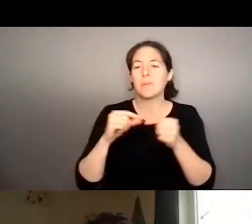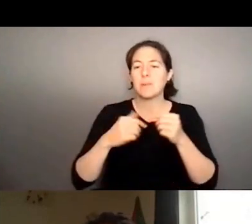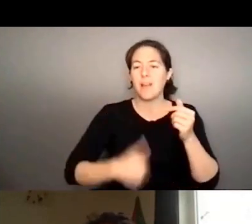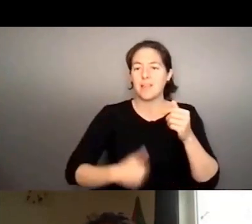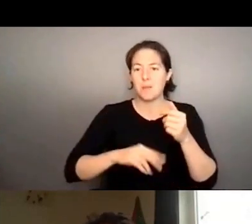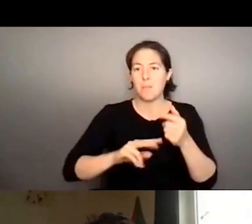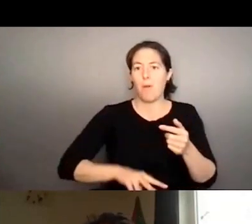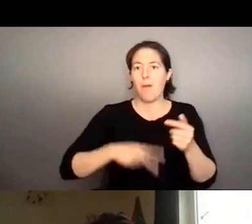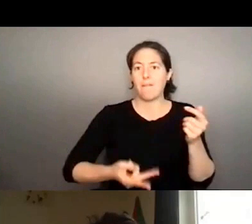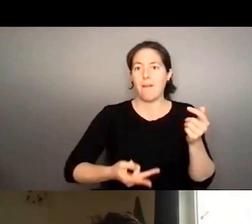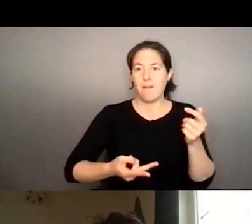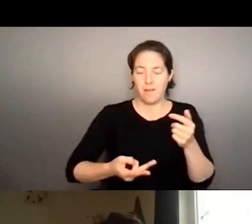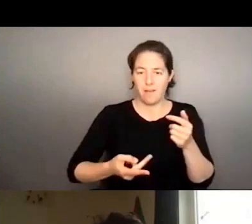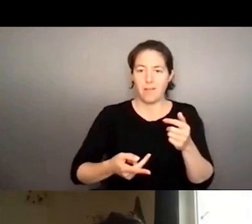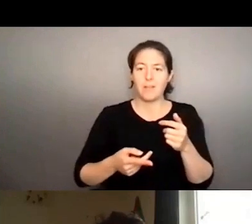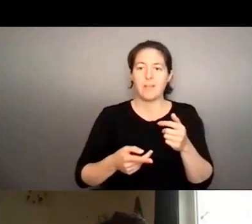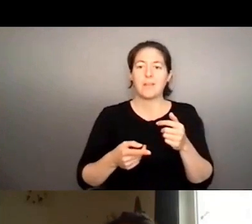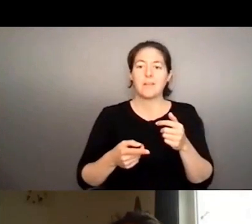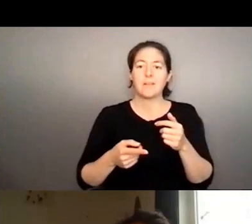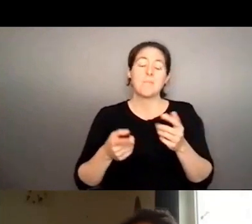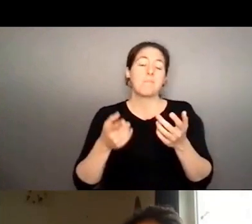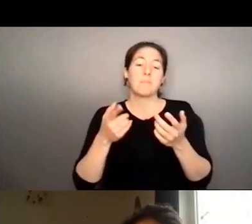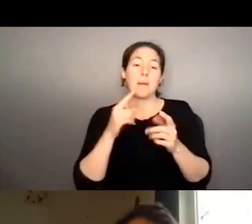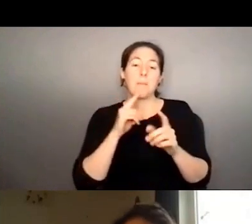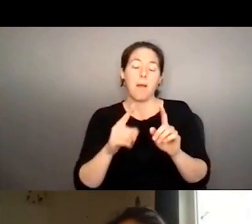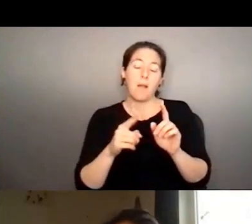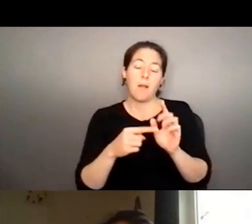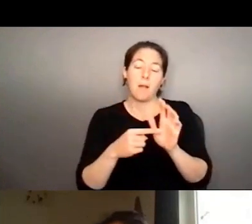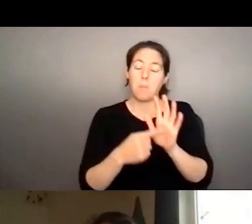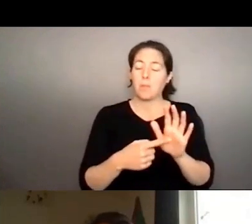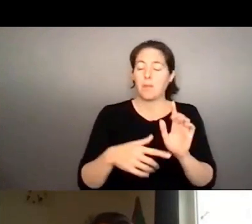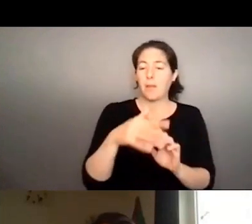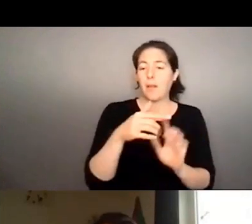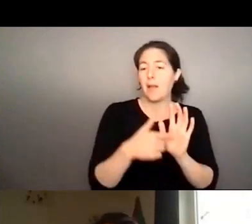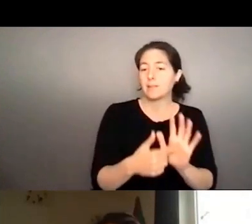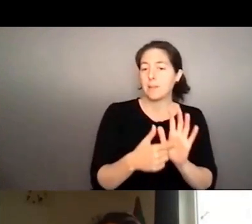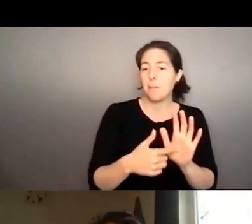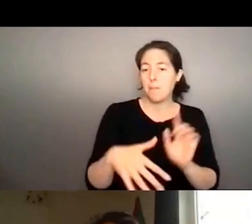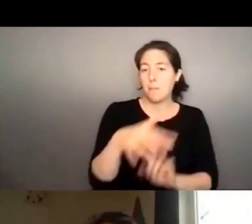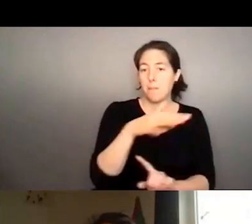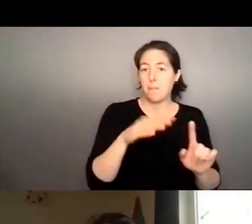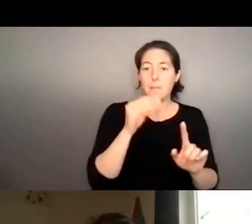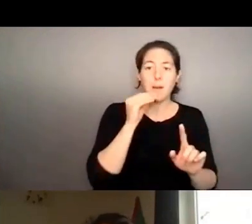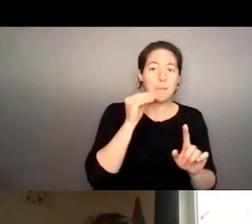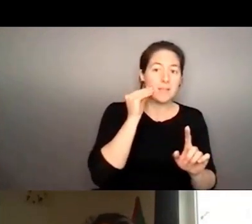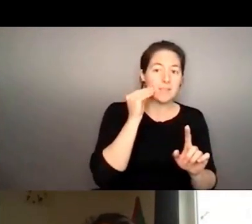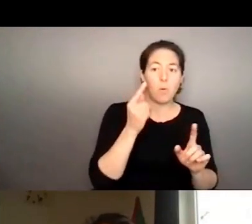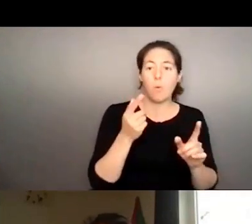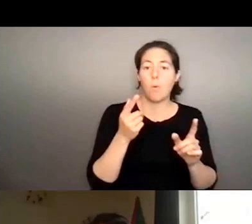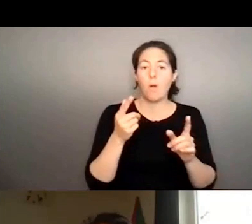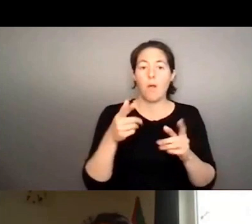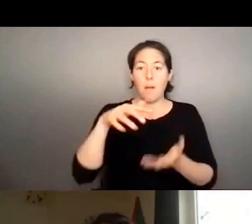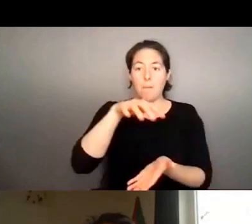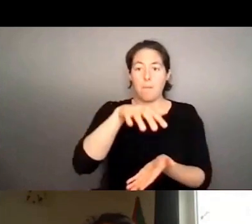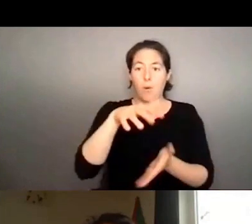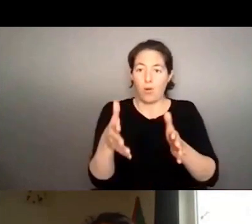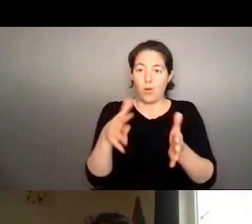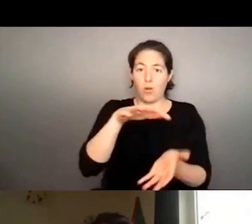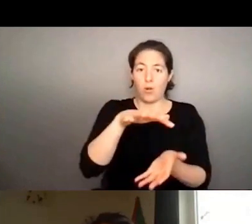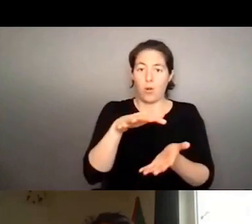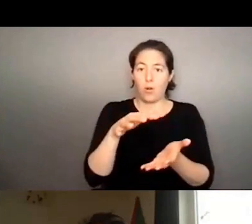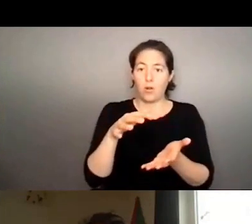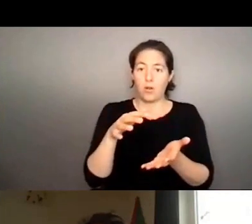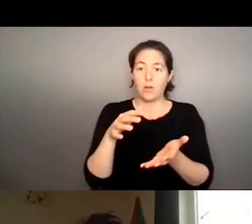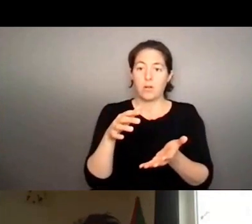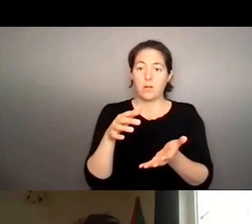pour montrer, même dans un contexte domestique, comme je dis, on n'est pas obligé de faire fructifier les blocs. Là, on pourrait s'approvisionner